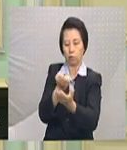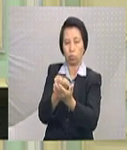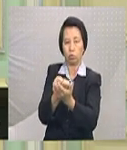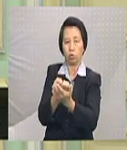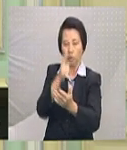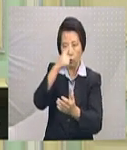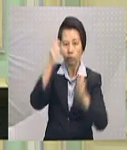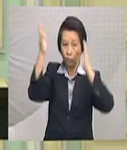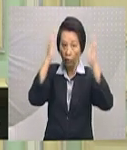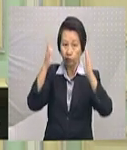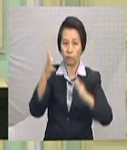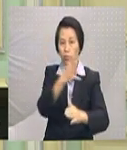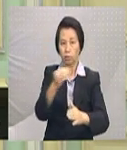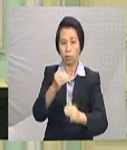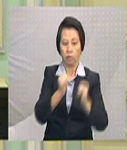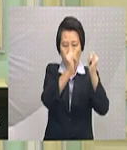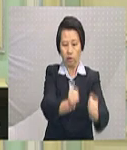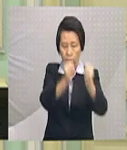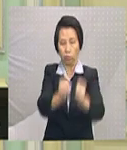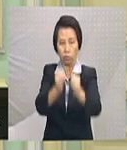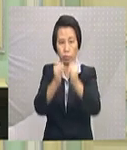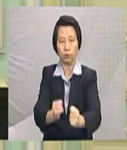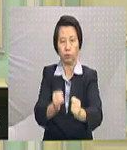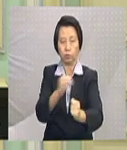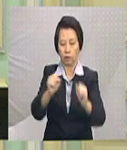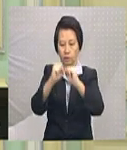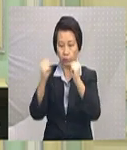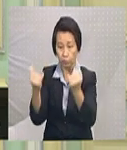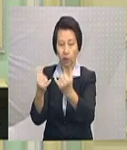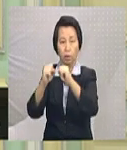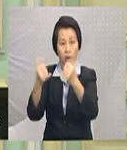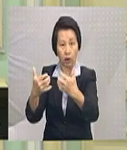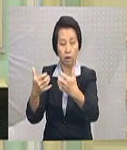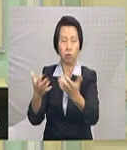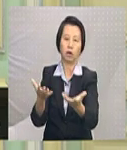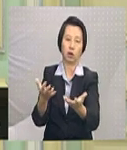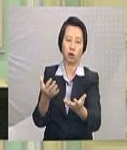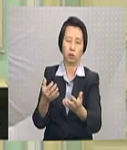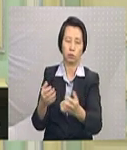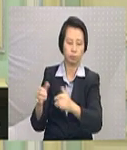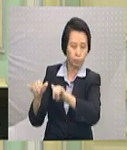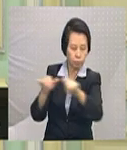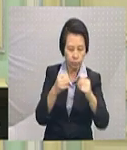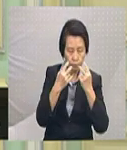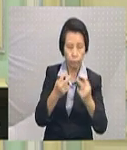untuk negara dan juga individu-individu serta syarikat-syarikat. Oleh itu,